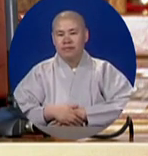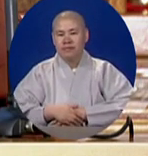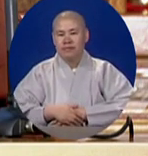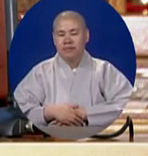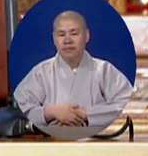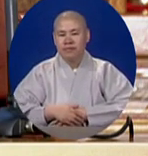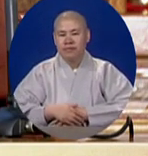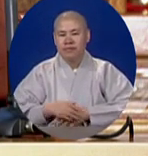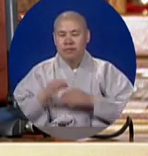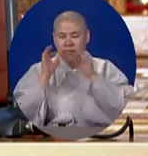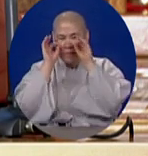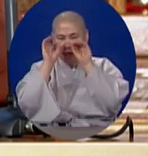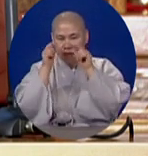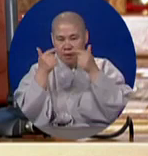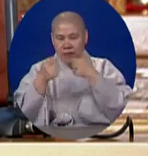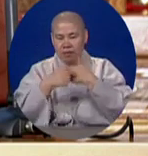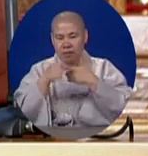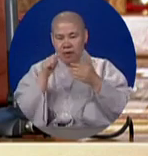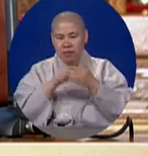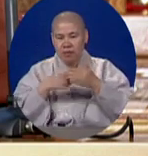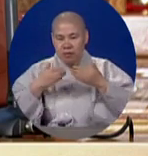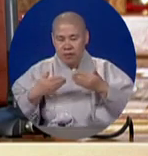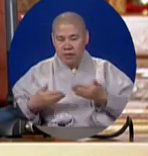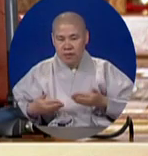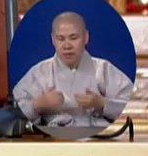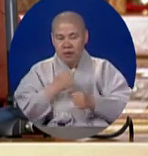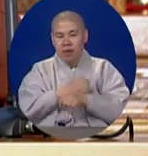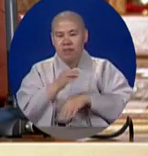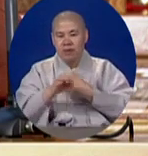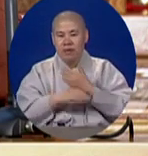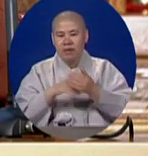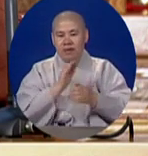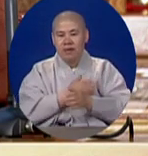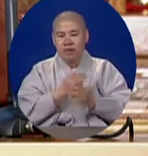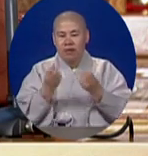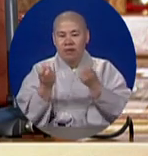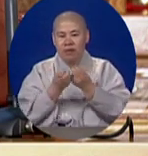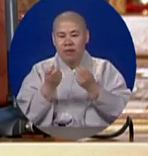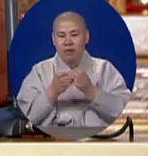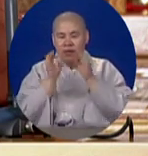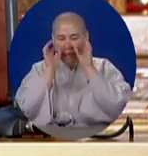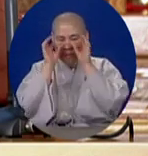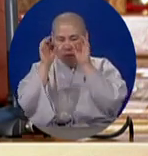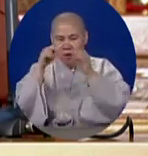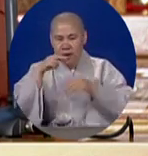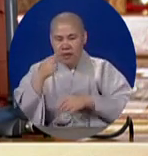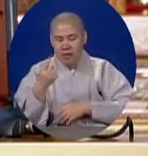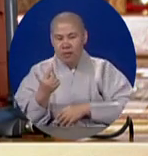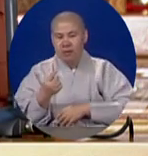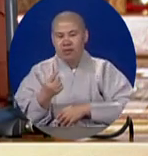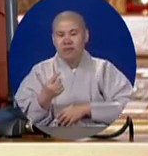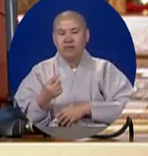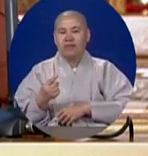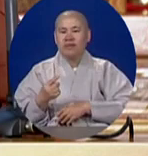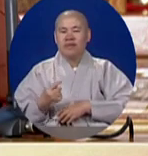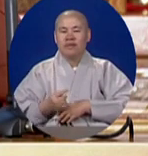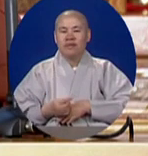그러니까 안 봐서 마음을 조용하려고 하면 이거 잘못된 방법입니다. 보더라도 뭘 어떻게 하라고 그랬죠?